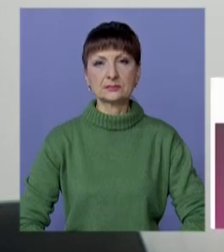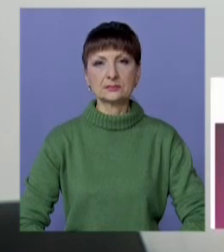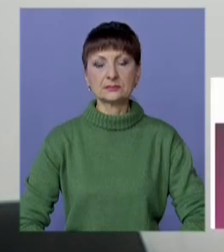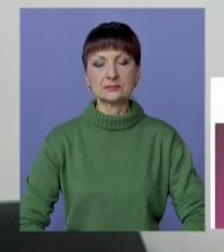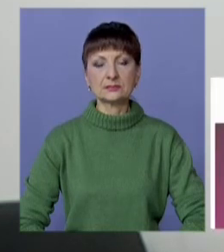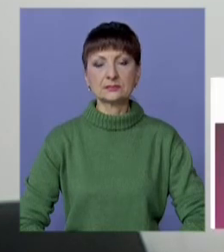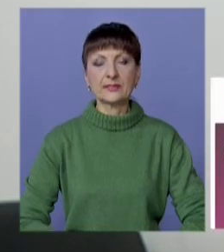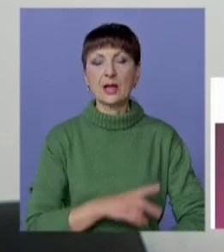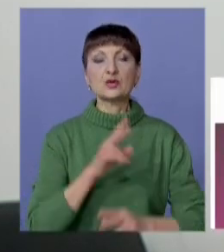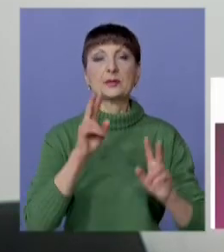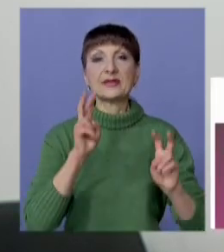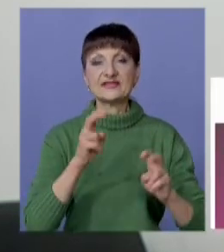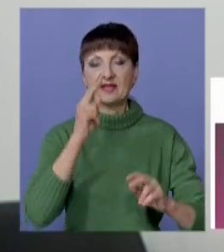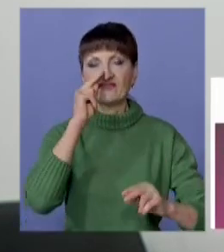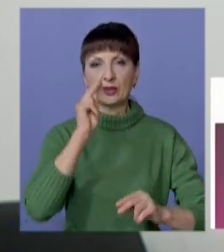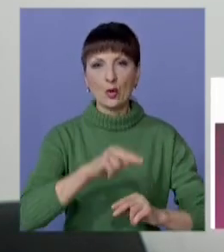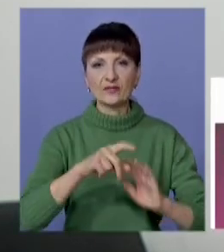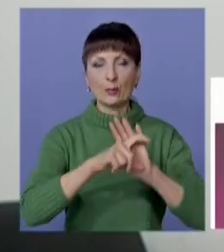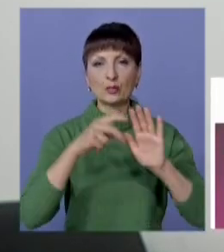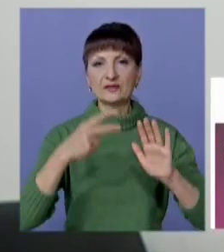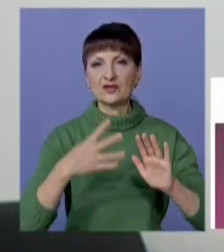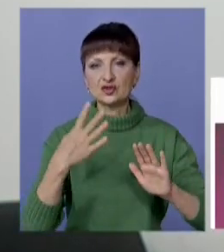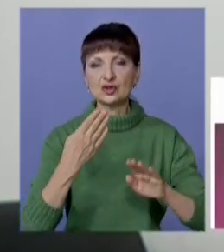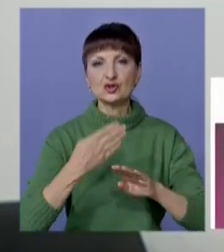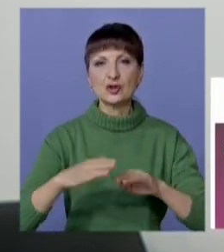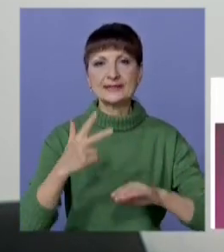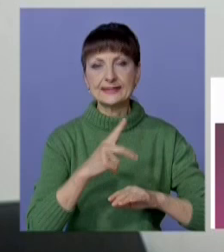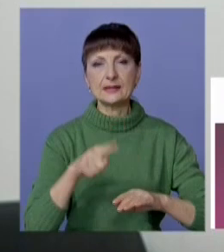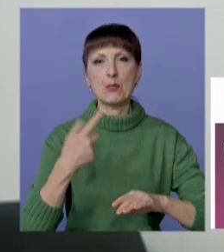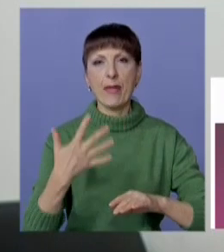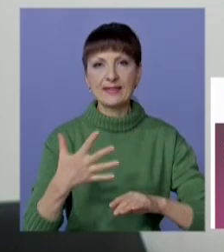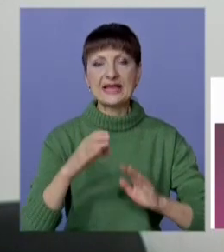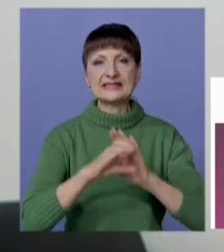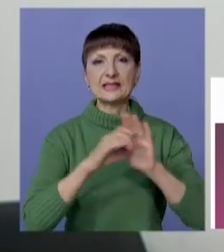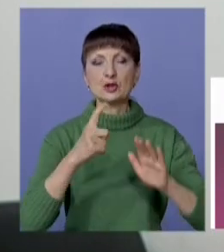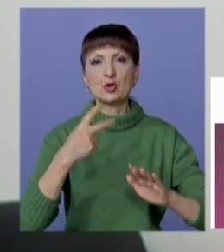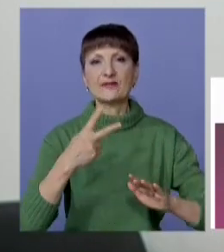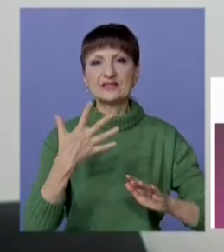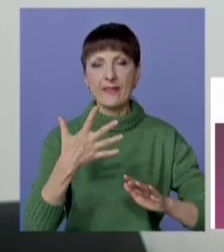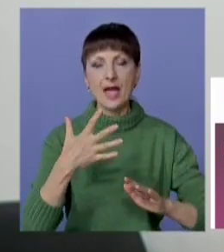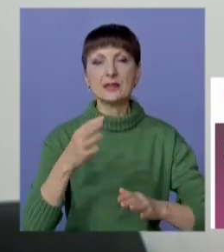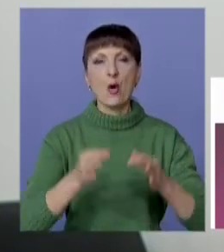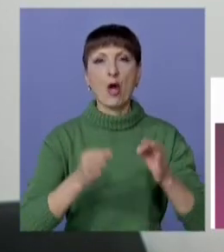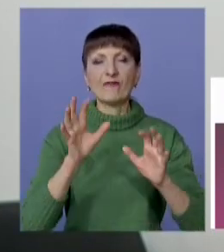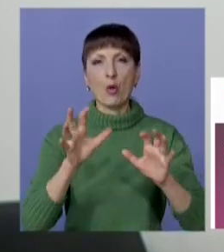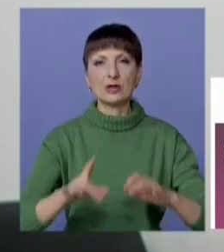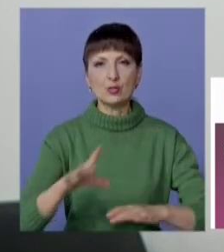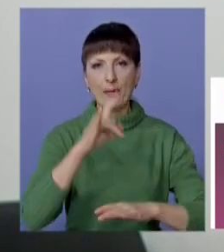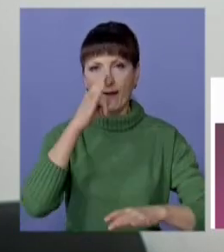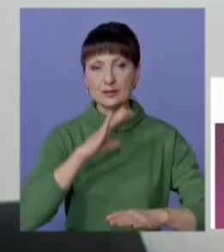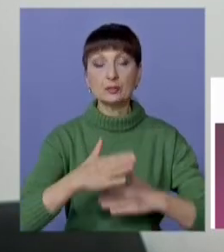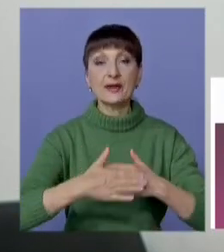Саягуль Жаналык признана виновной по пункту 24, части 3, части 5, статьи 125 Уголовного кодекса Республики Казахстан и